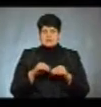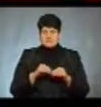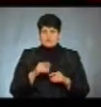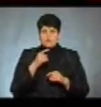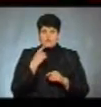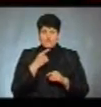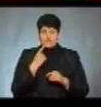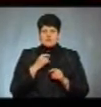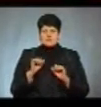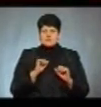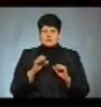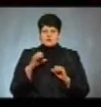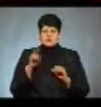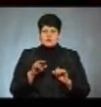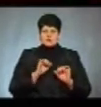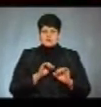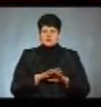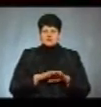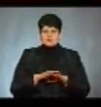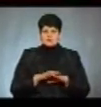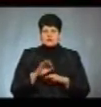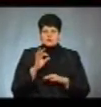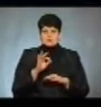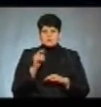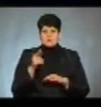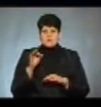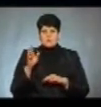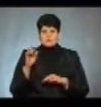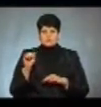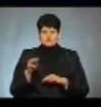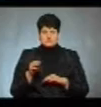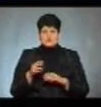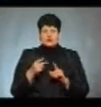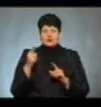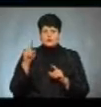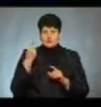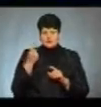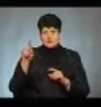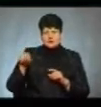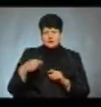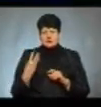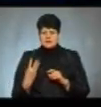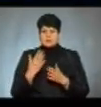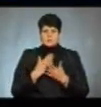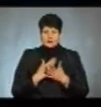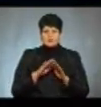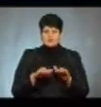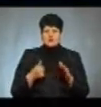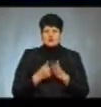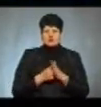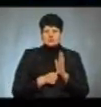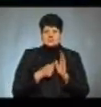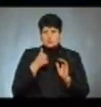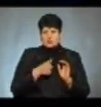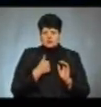департаменту соціального захисту населення облдержадміністрації Оксана Гобот. Каже, третина з них мають дітей до 6 років.